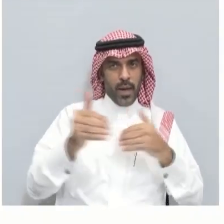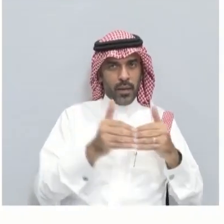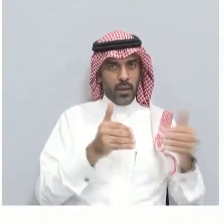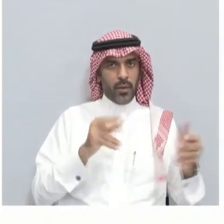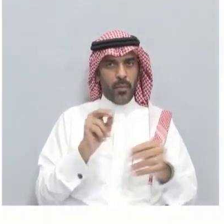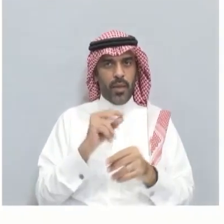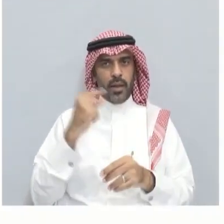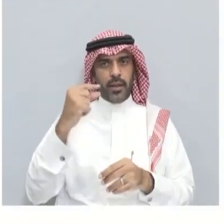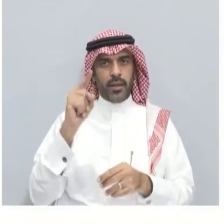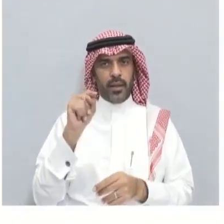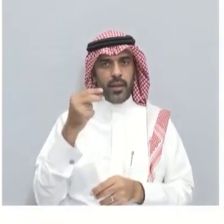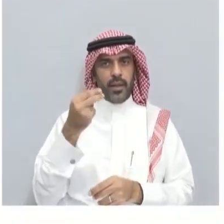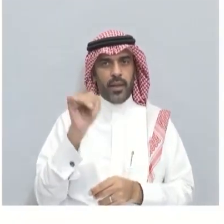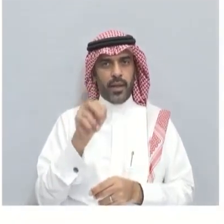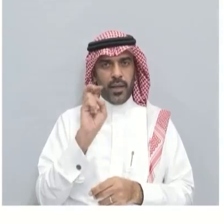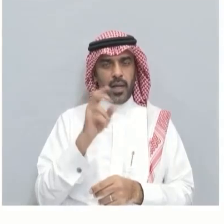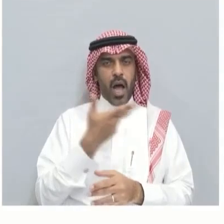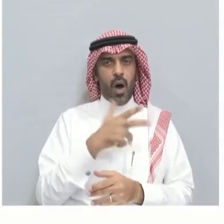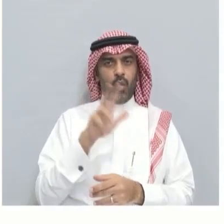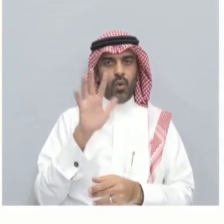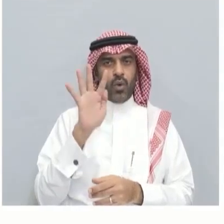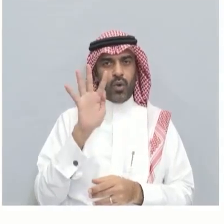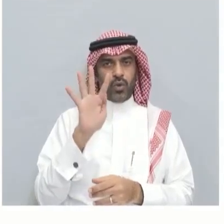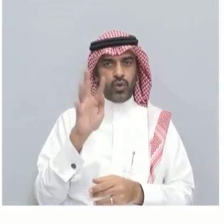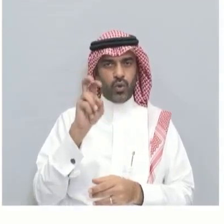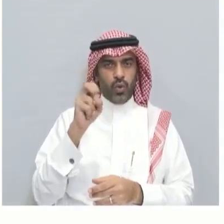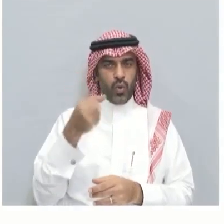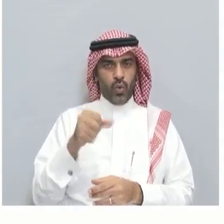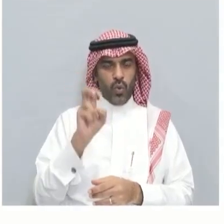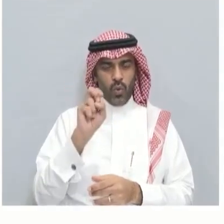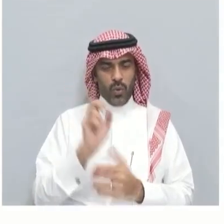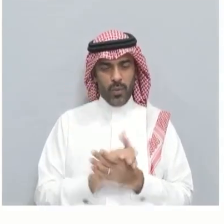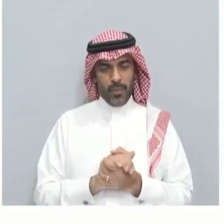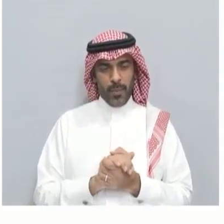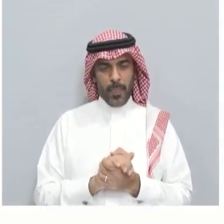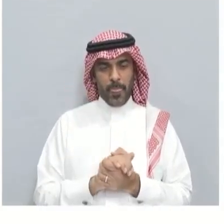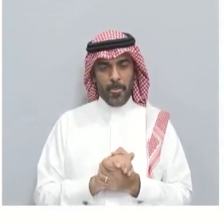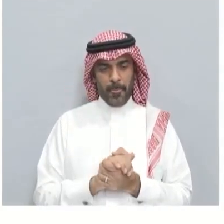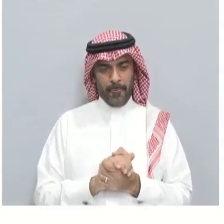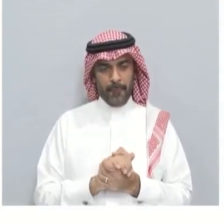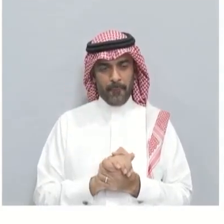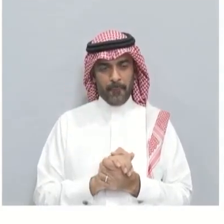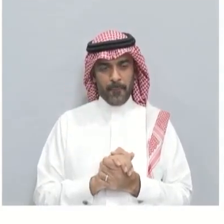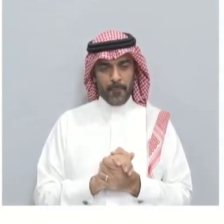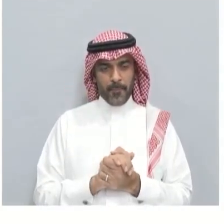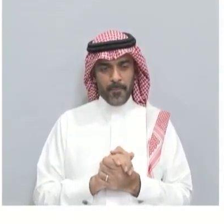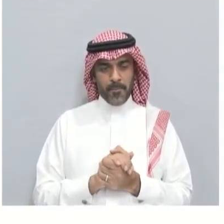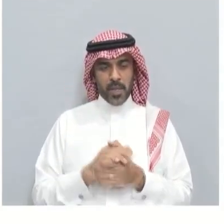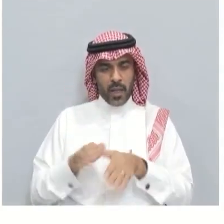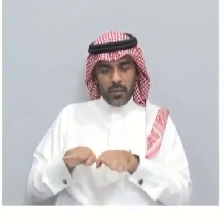درعيه او ثوران لماذا للشقوق او ممكن عندنا البحر الميت يعتبر ايضا من